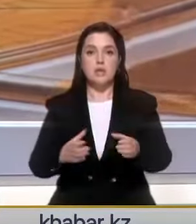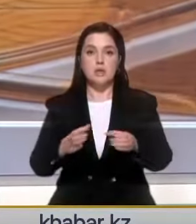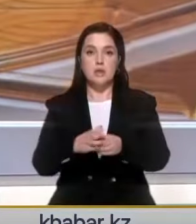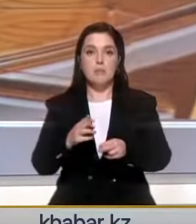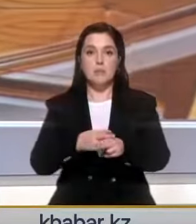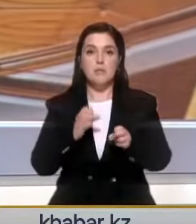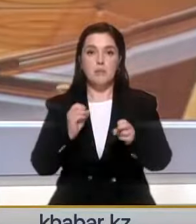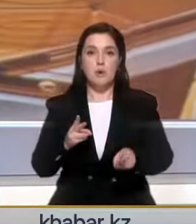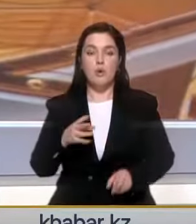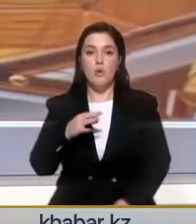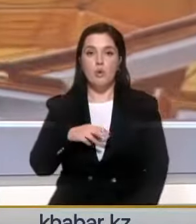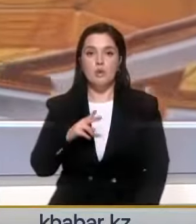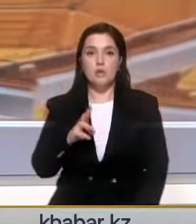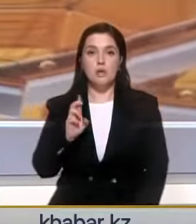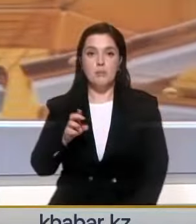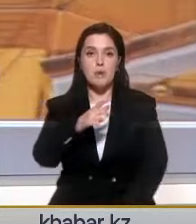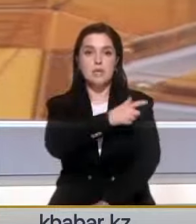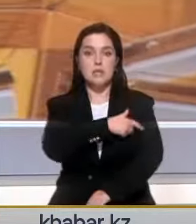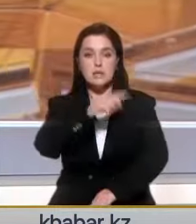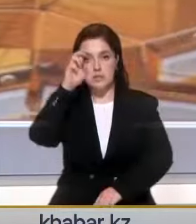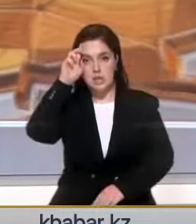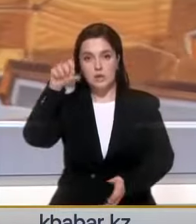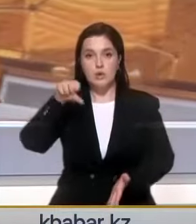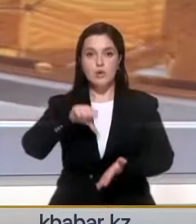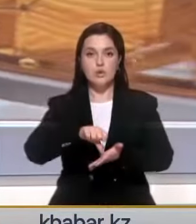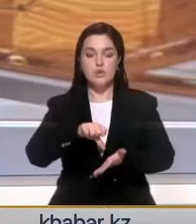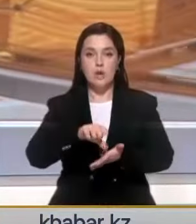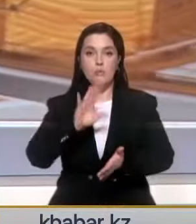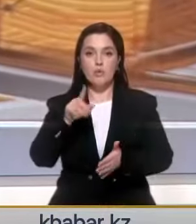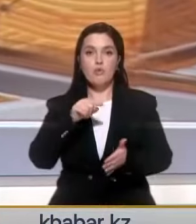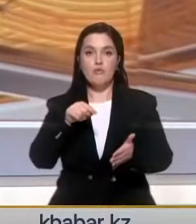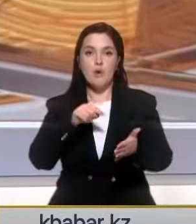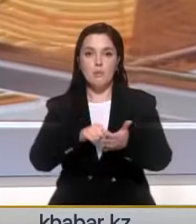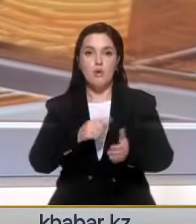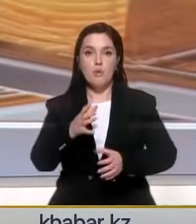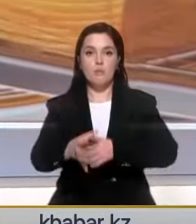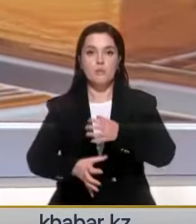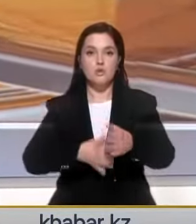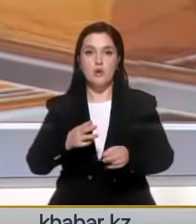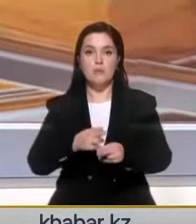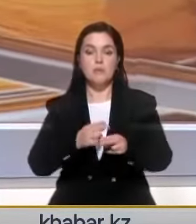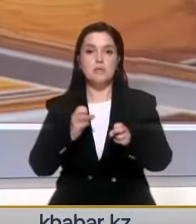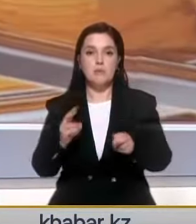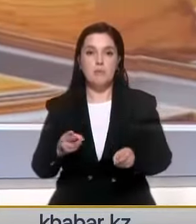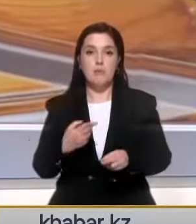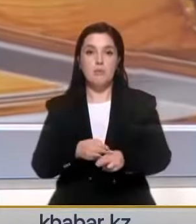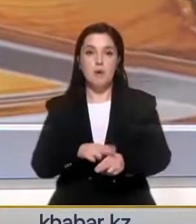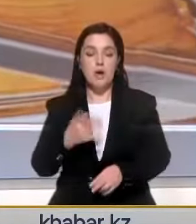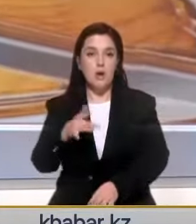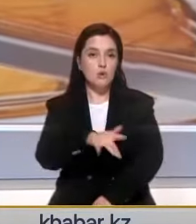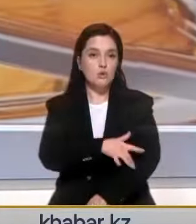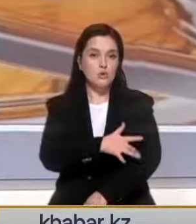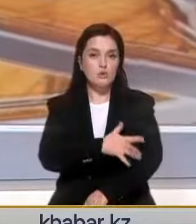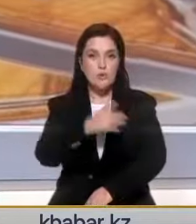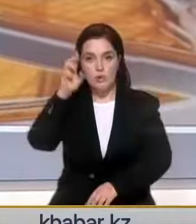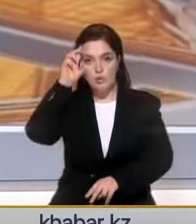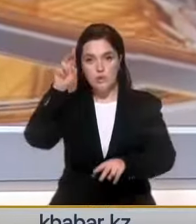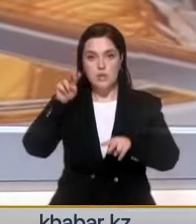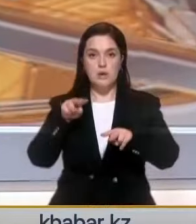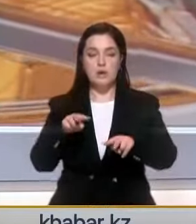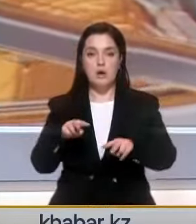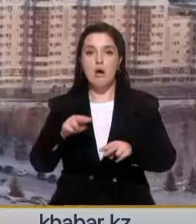одкб делегации стран участниц обсудят актуальный вопрос региональной и международной безопасности ранее служба госохраны